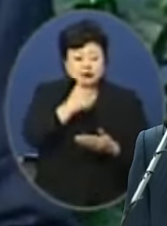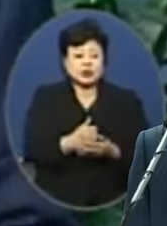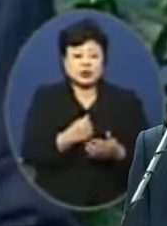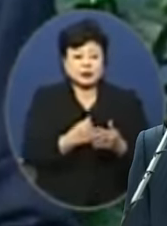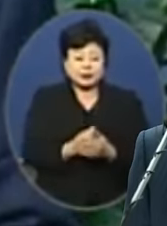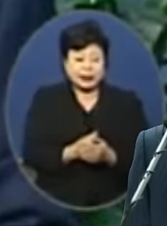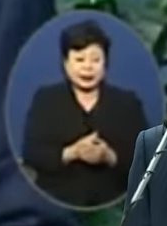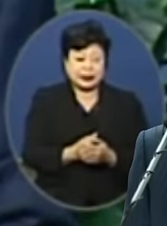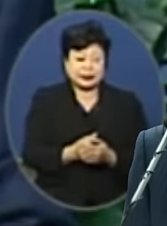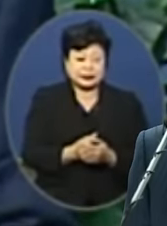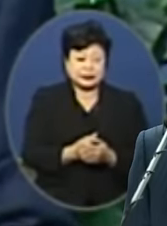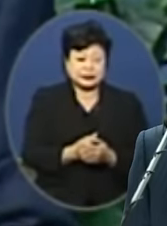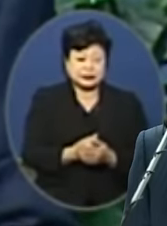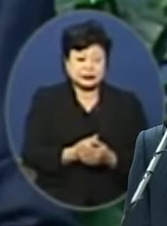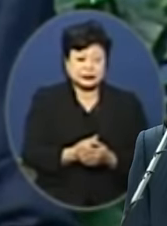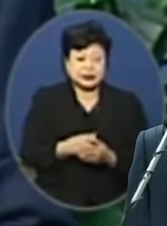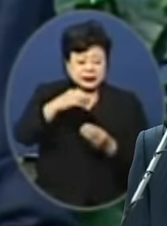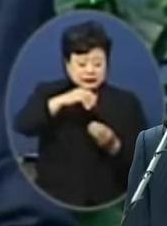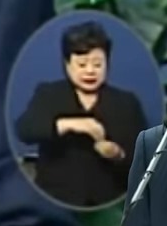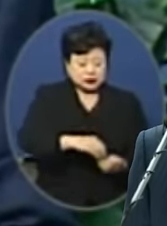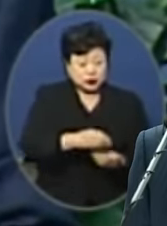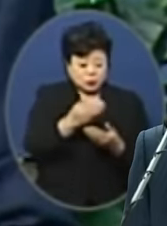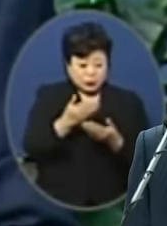때문에 상속을